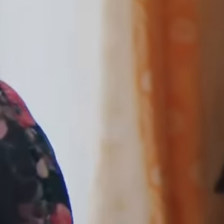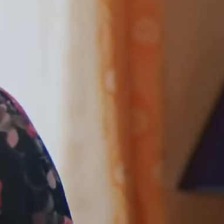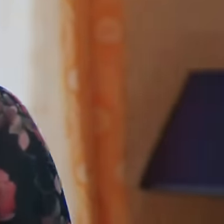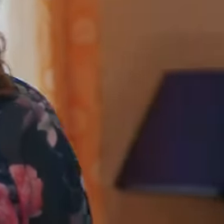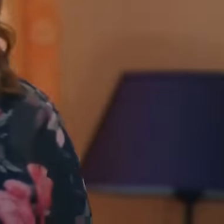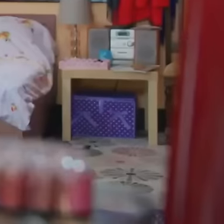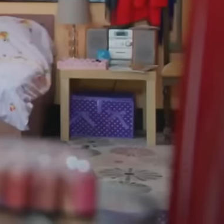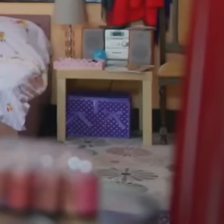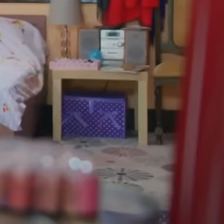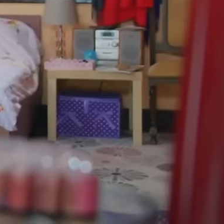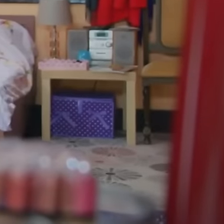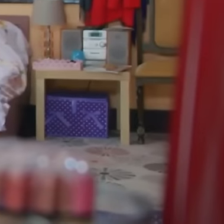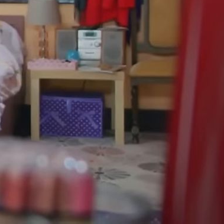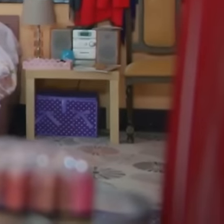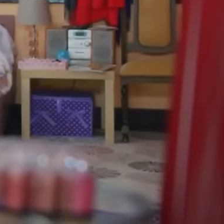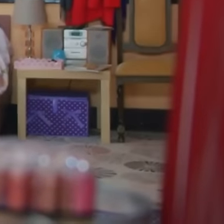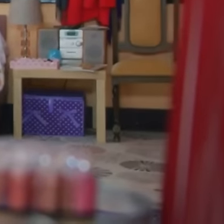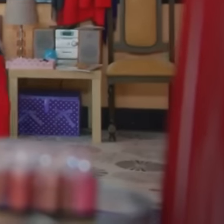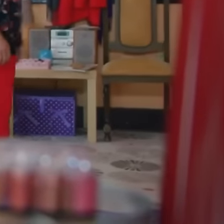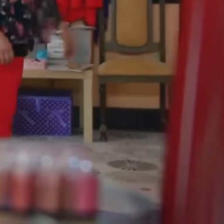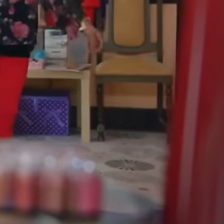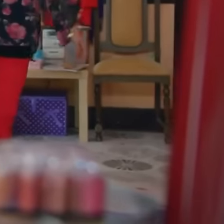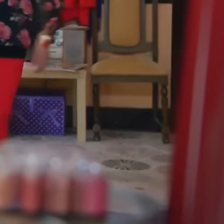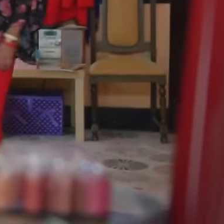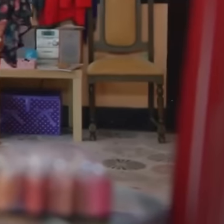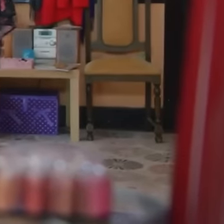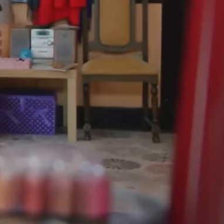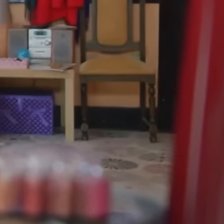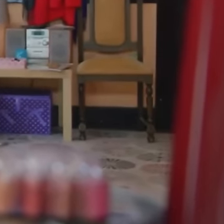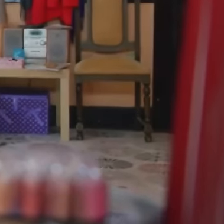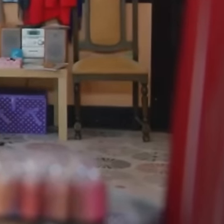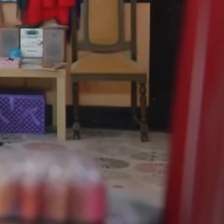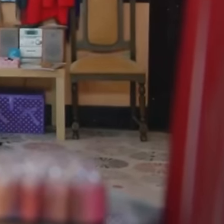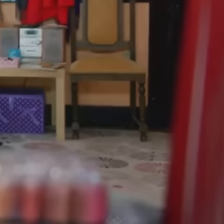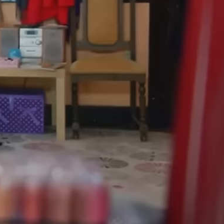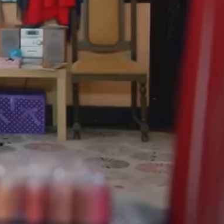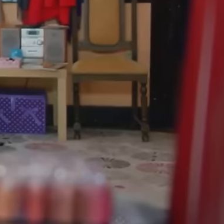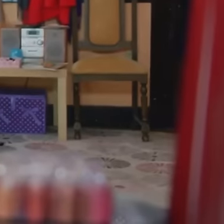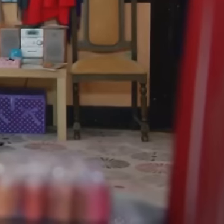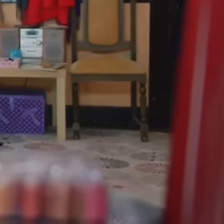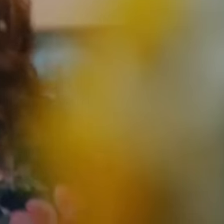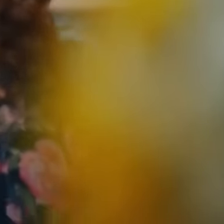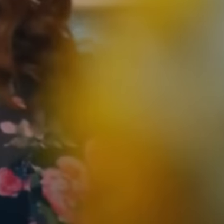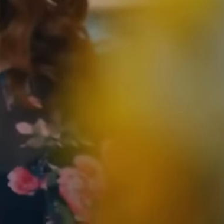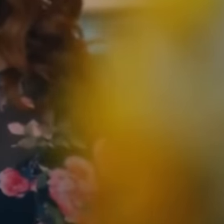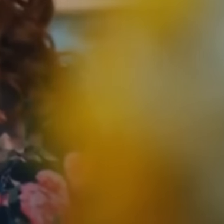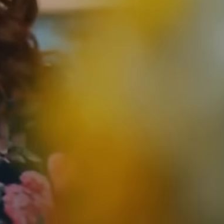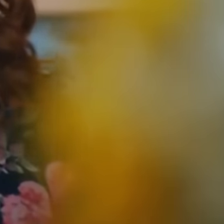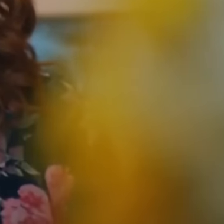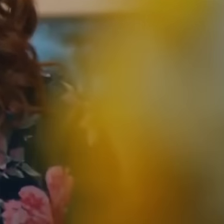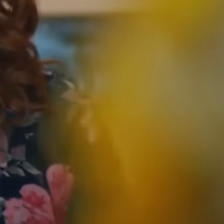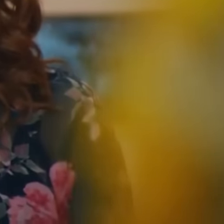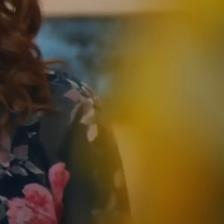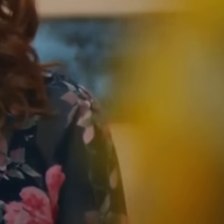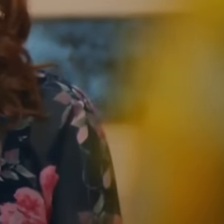Ayşen evde. Pencerenin önünden ağlamakla içeri çekildi. Odasında üzgün dolanıyor. Omuzlarını düşürerek yatağın ayak